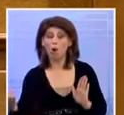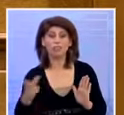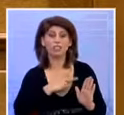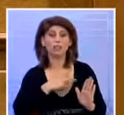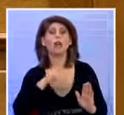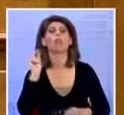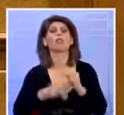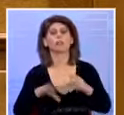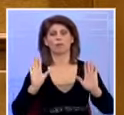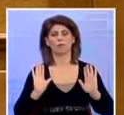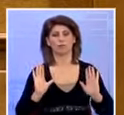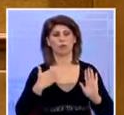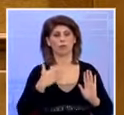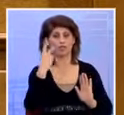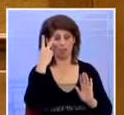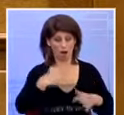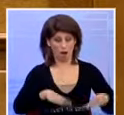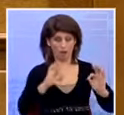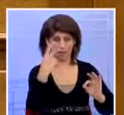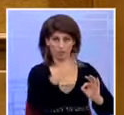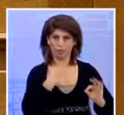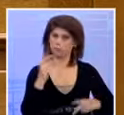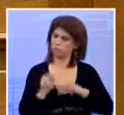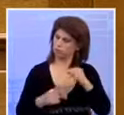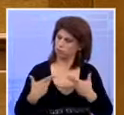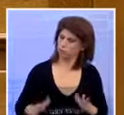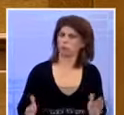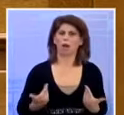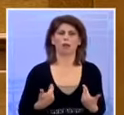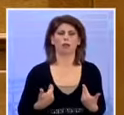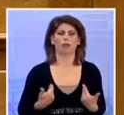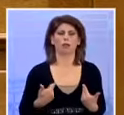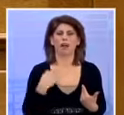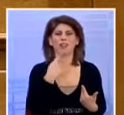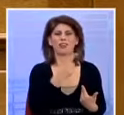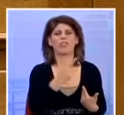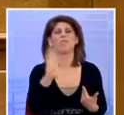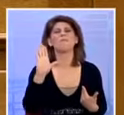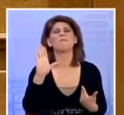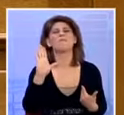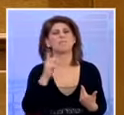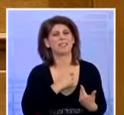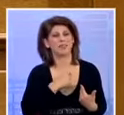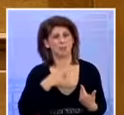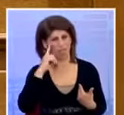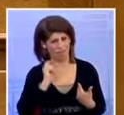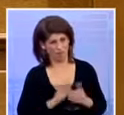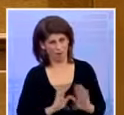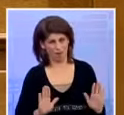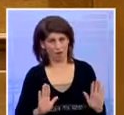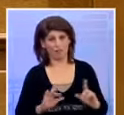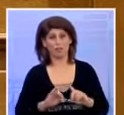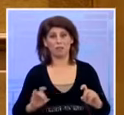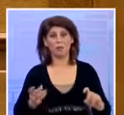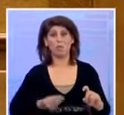ψηφίσατε. Εμείς τα πρώτα δύο τα ψηφίσαμε, αλλά σας το λέω, κύριε Τσίπρα, μη μας θεωρείτε και δεδομένους. Τα πράγματα είναι